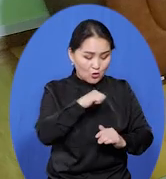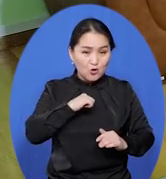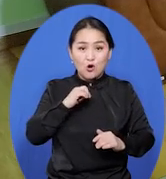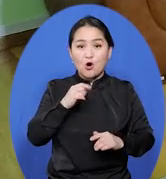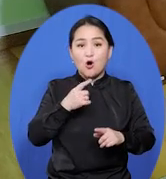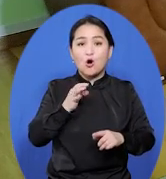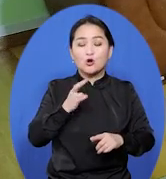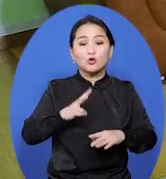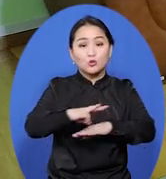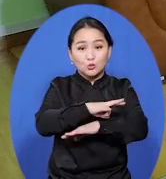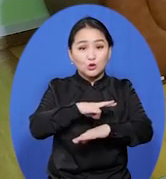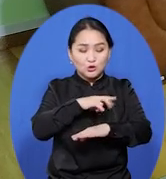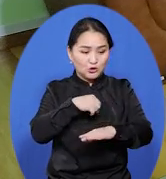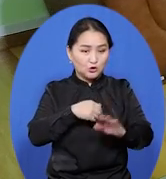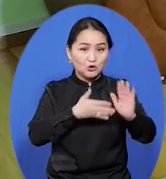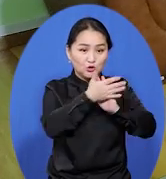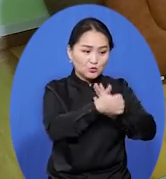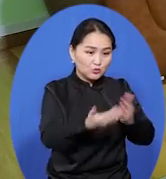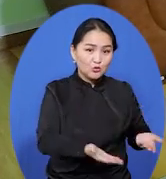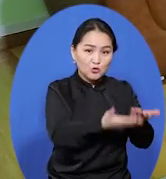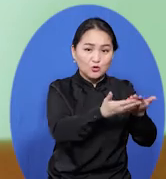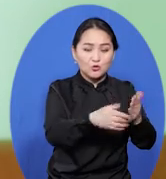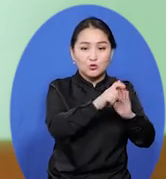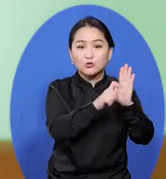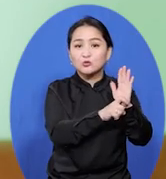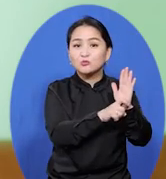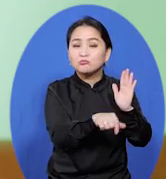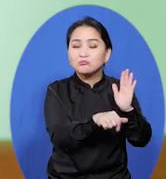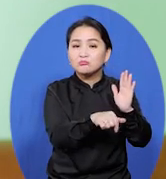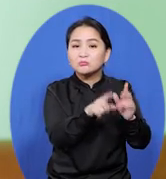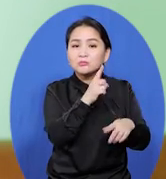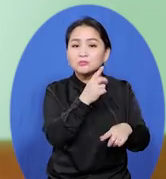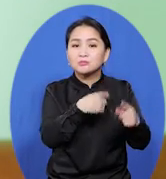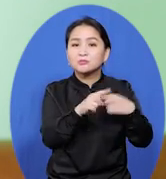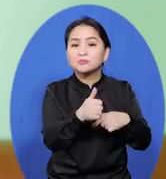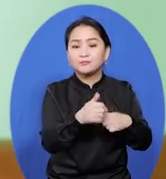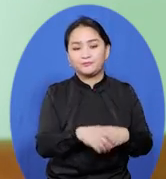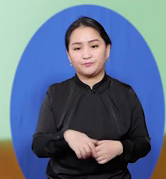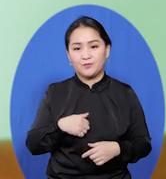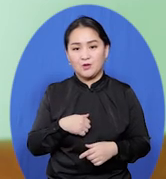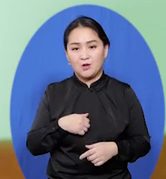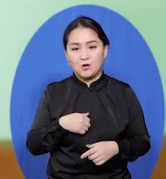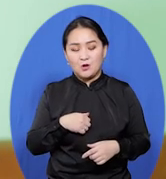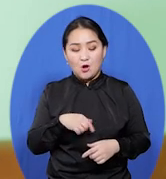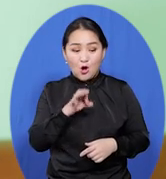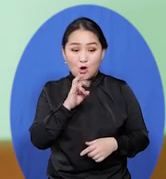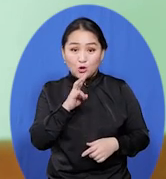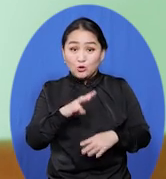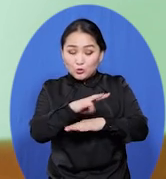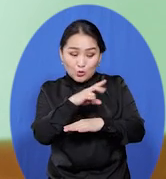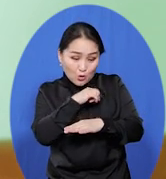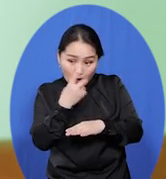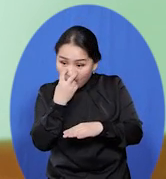санхүүжилт хийгдэж төсөл хөтөлбөрүүд хэрэгжих нь ямар давуу талтай? Давуу тал гэхээсээ илүү яг тэр орон нутг маань өөрөө яг хэрэгцээтэй байгаа юм олж харж, энэ ч